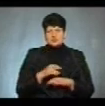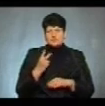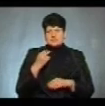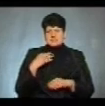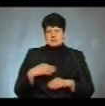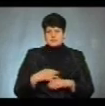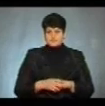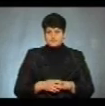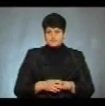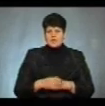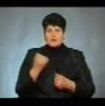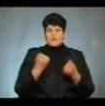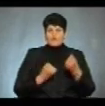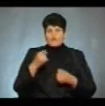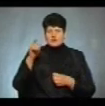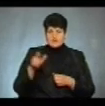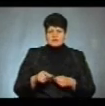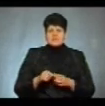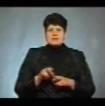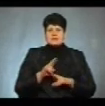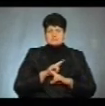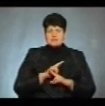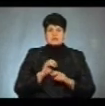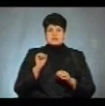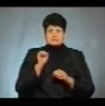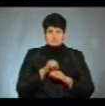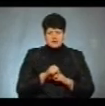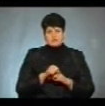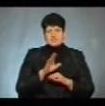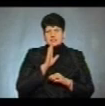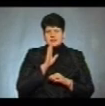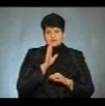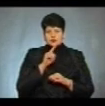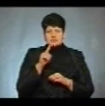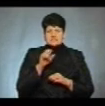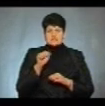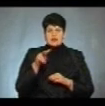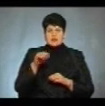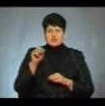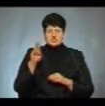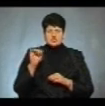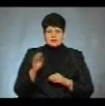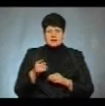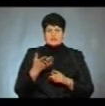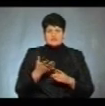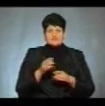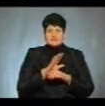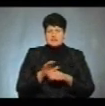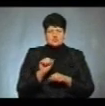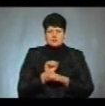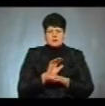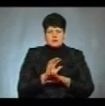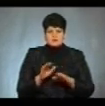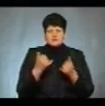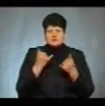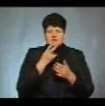Водія, який на смерть збив дівчину в Заліщиках, затримали. Це 20-річний заліщанин, який після дорожньо-транспортної аварії не зупинився.